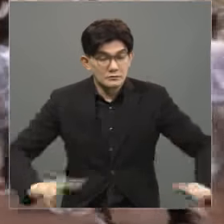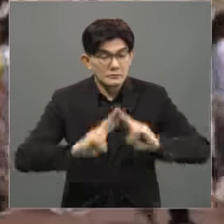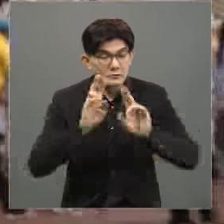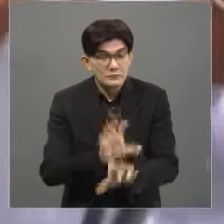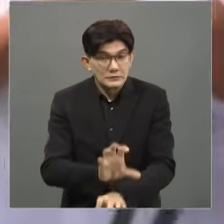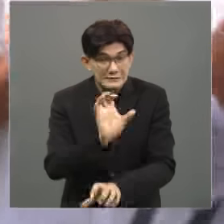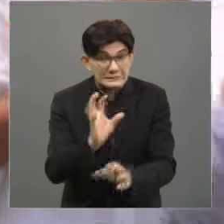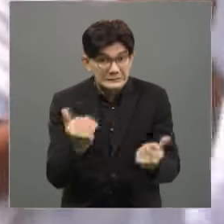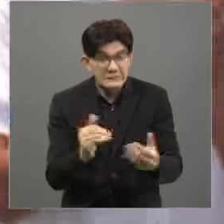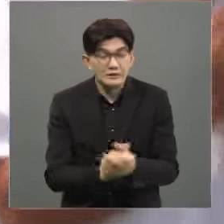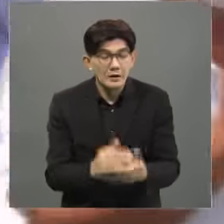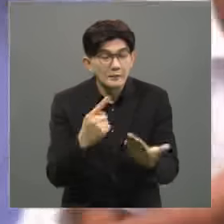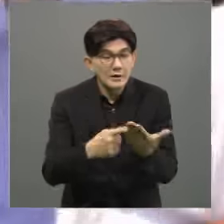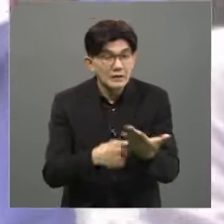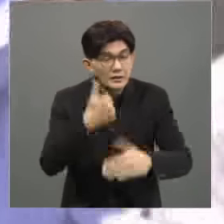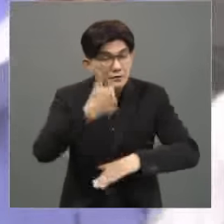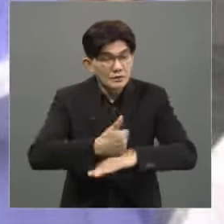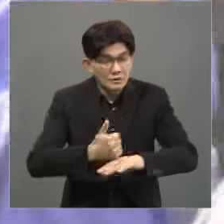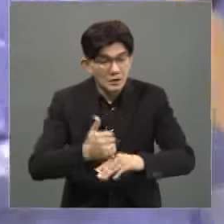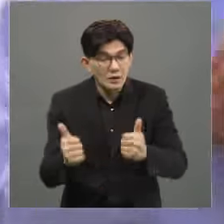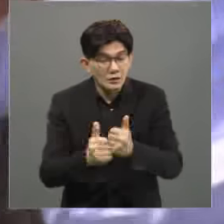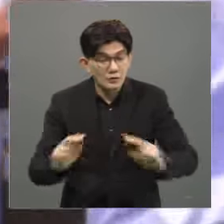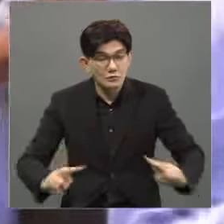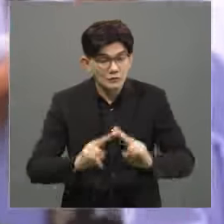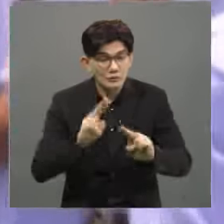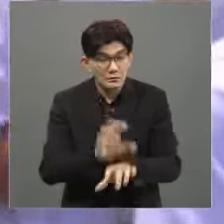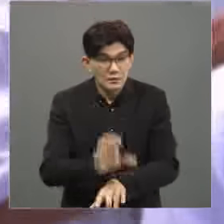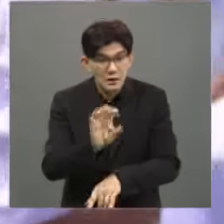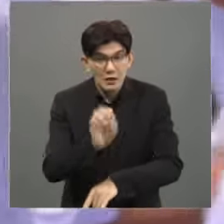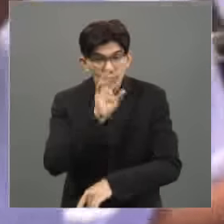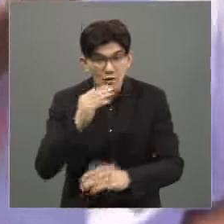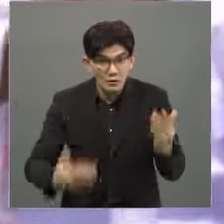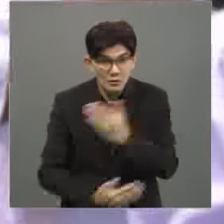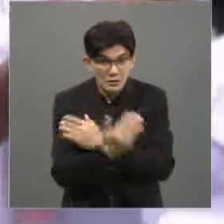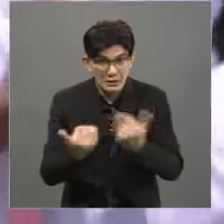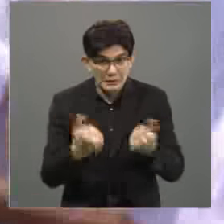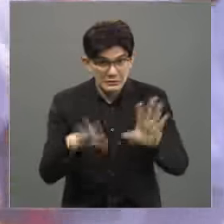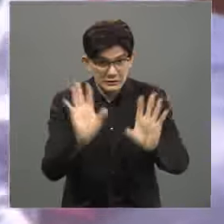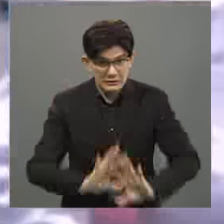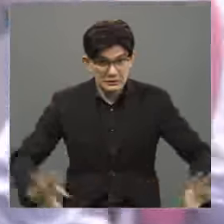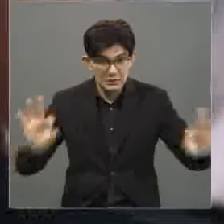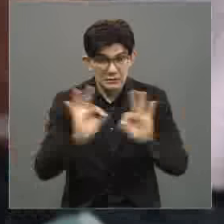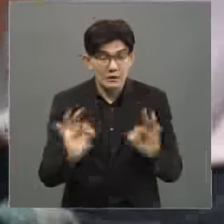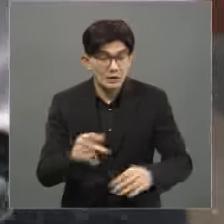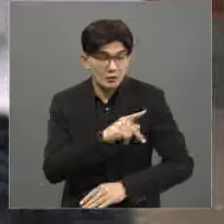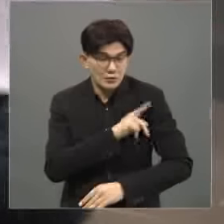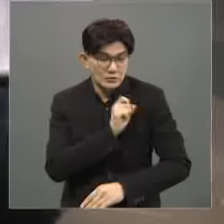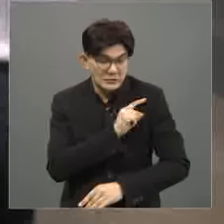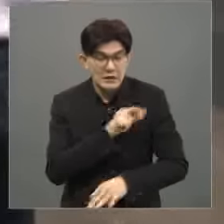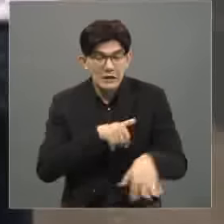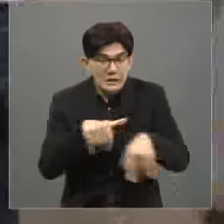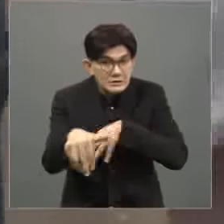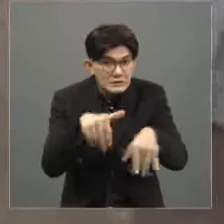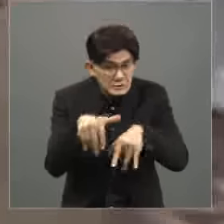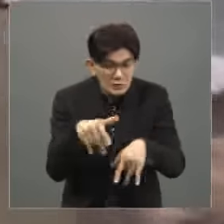หาดไทยและที่ปรึกษารัฐมนตรีช่วยว่าการกระทรวงมหาดไทยครับได้บอกถึงโอกาสนี้เป็นครั้งสำคัญที่ชาวพุทธจะได้สักการะบูช